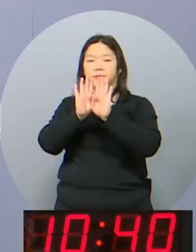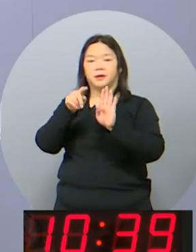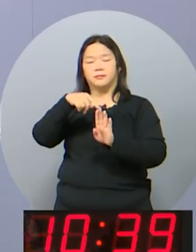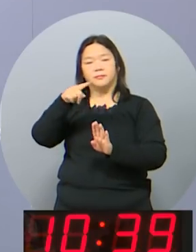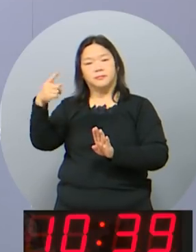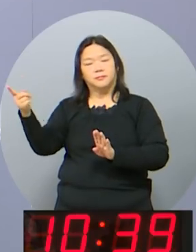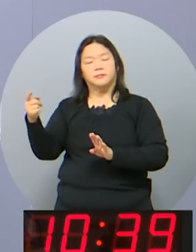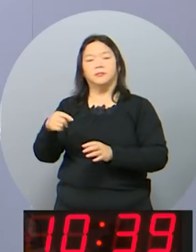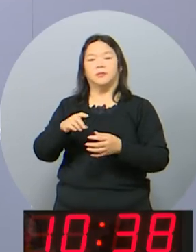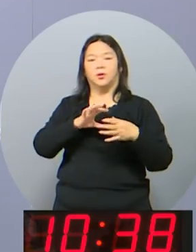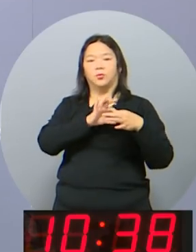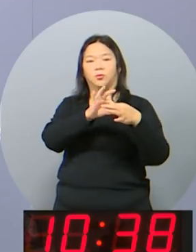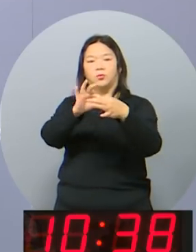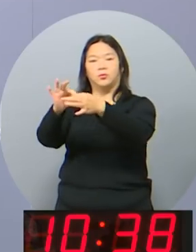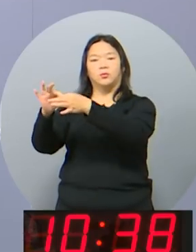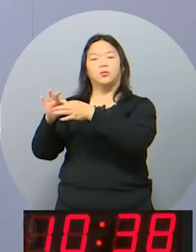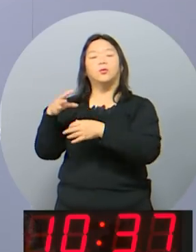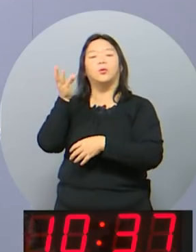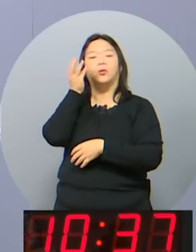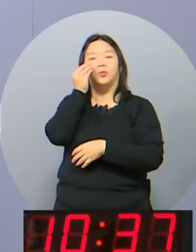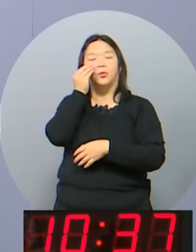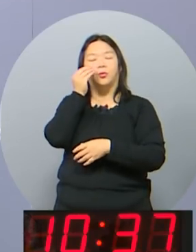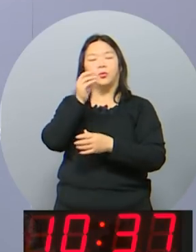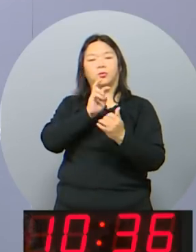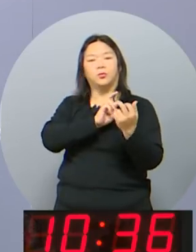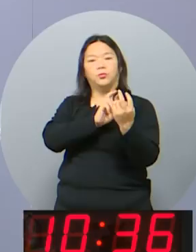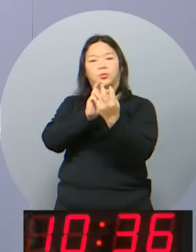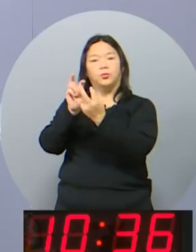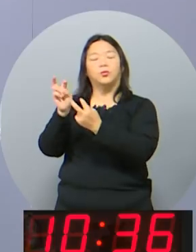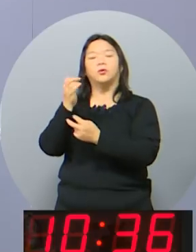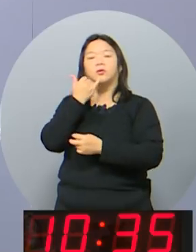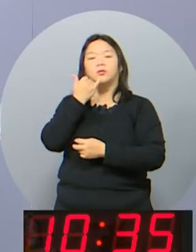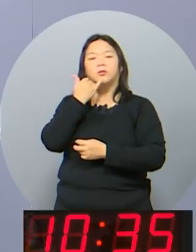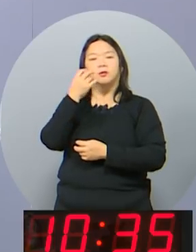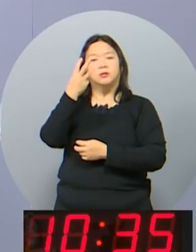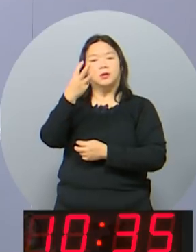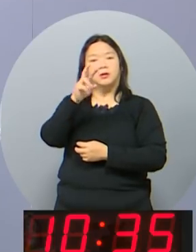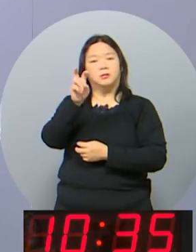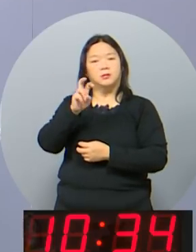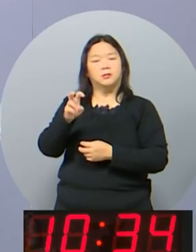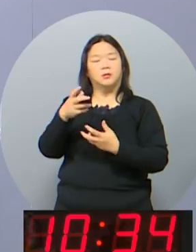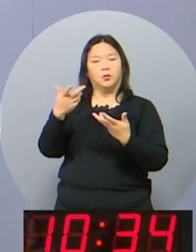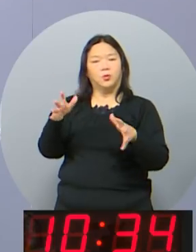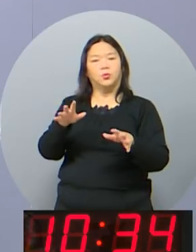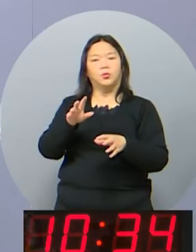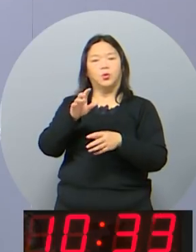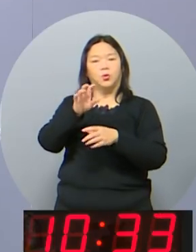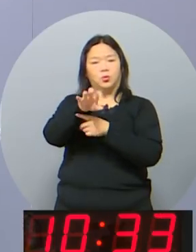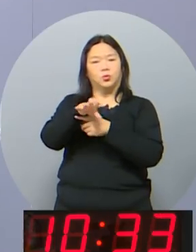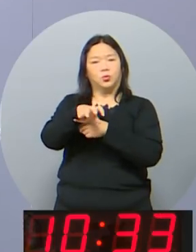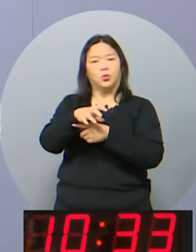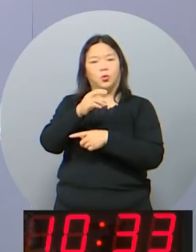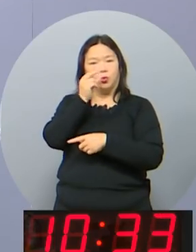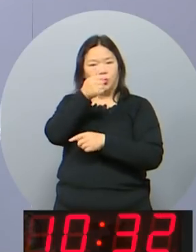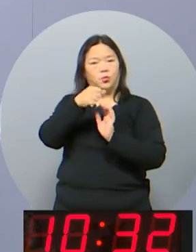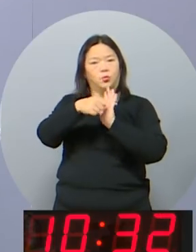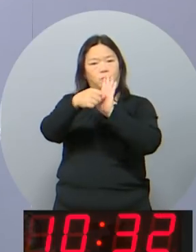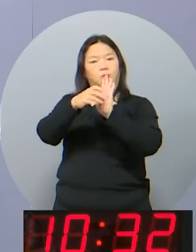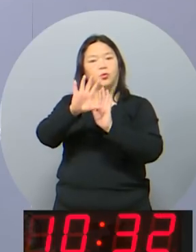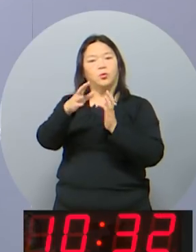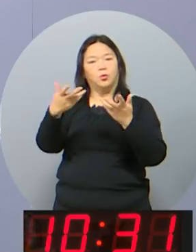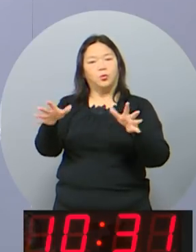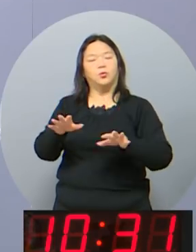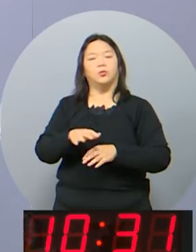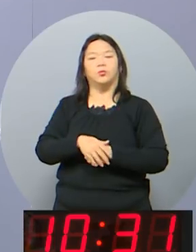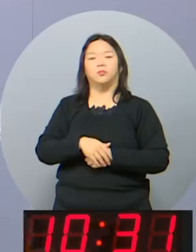为这一条是观光列车，因为三芝也非常丰富的农特产，真的非常非常的